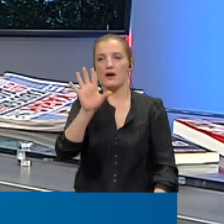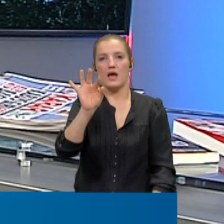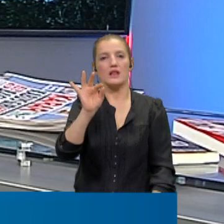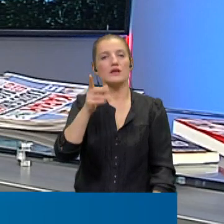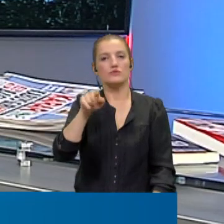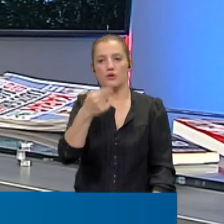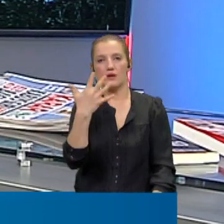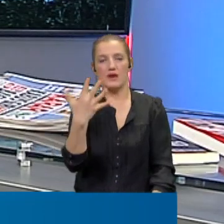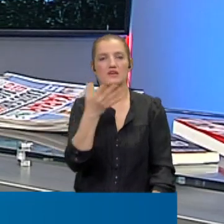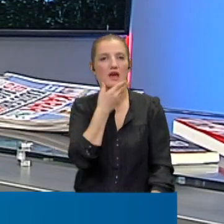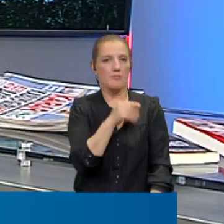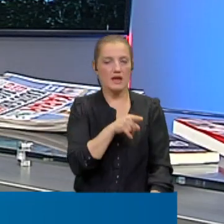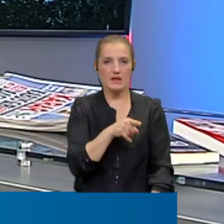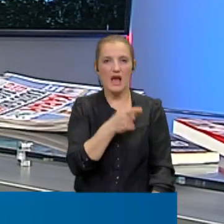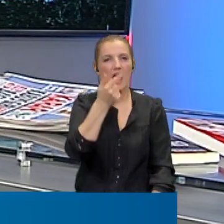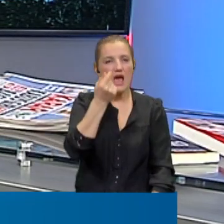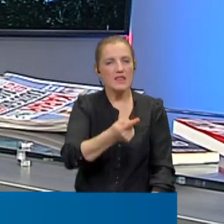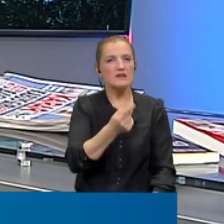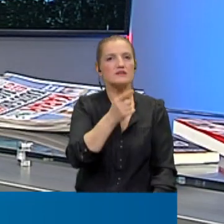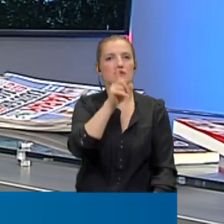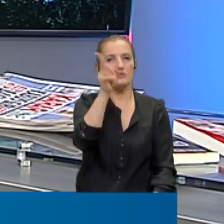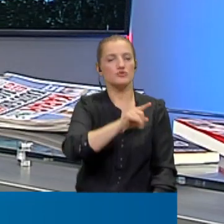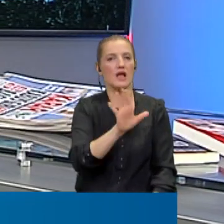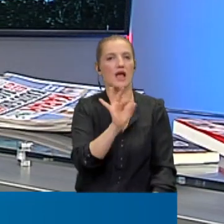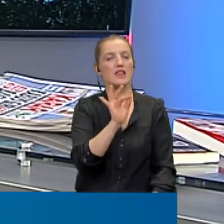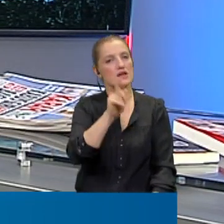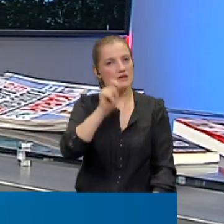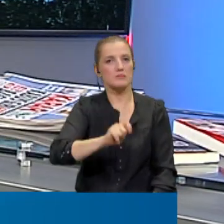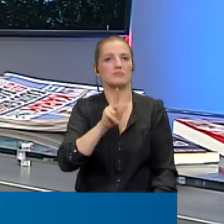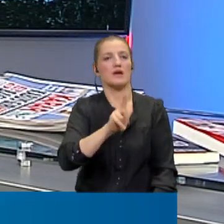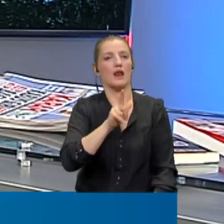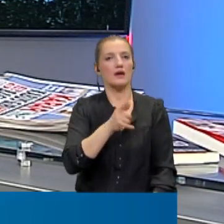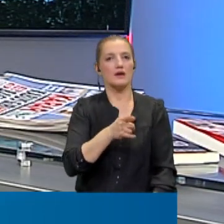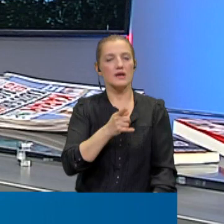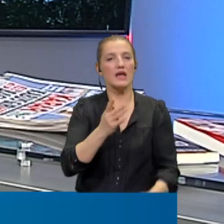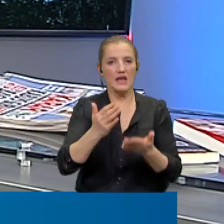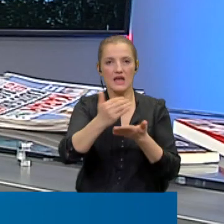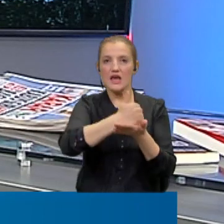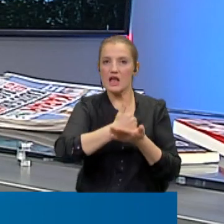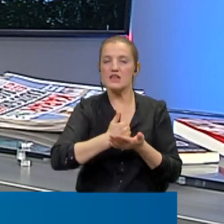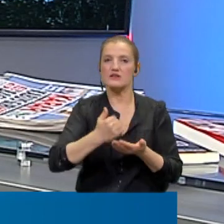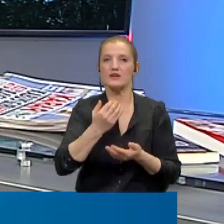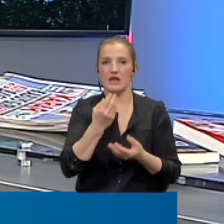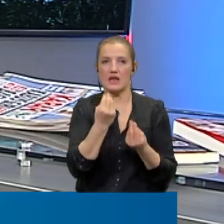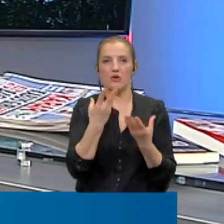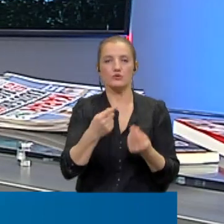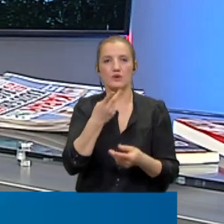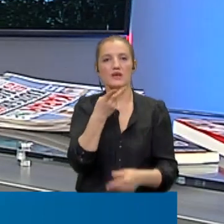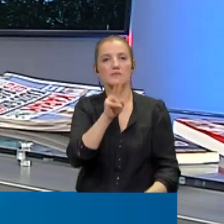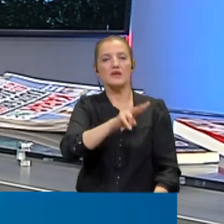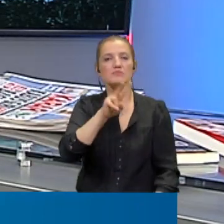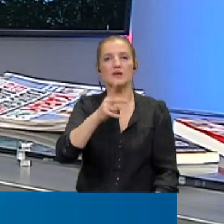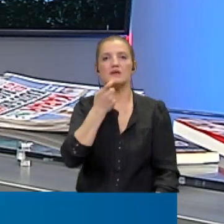150.5 emekliye de o zaman en az yüzde 50'lik bir zam yapılsın ki gene Arsa iki bu 2022 yılı